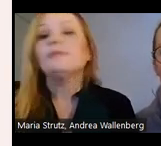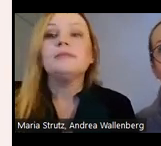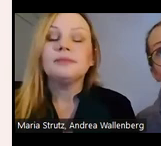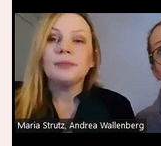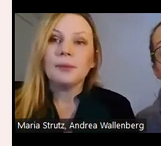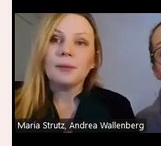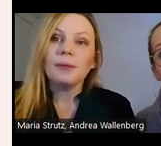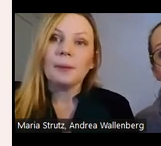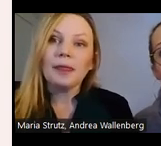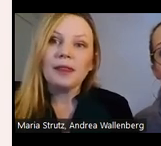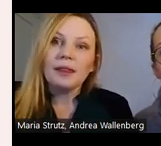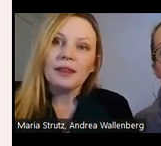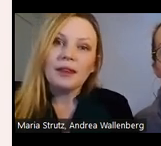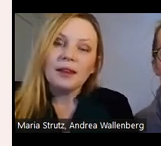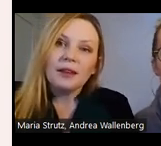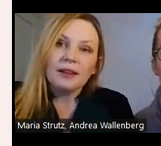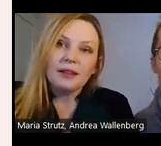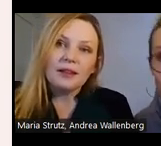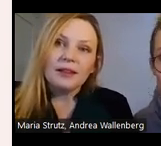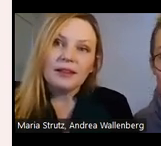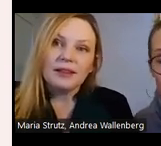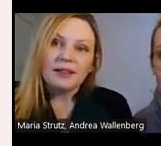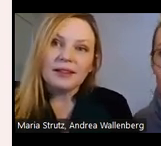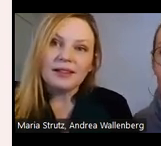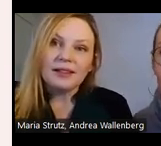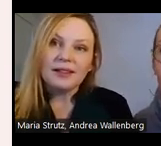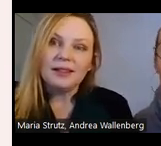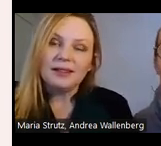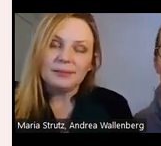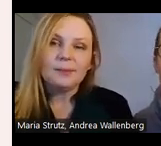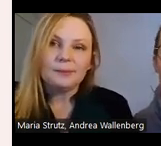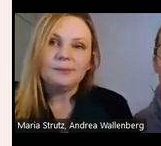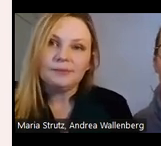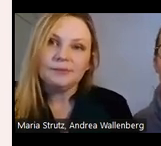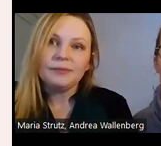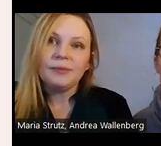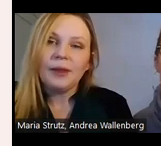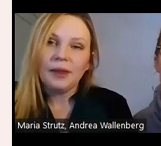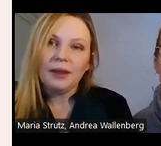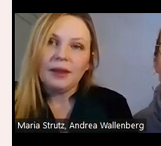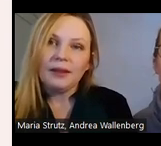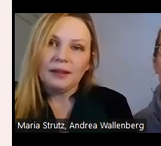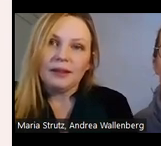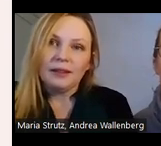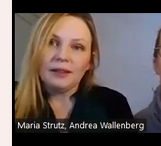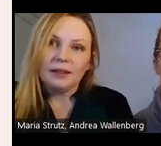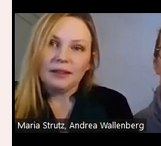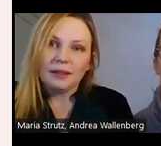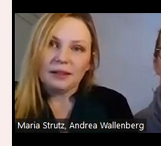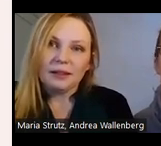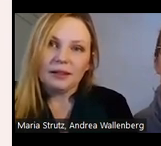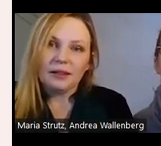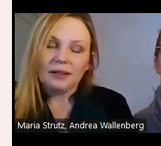säger att men vi pratar inte så mycket med vårt barn, för det har inte börjat prata än. Så man kan faktiskt behöva guida och